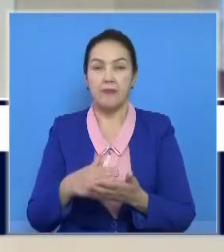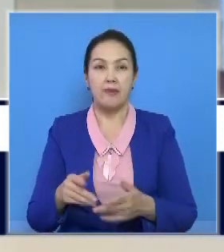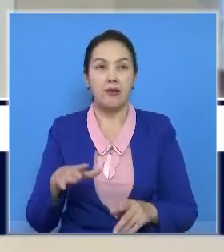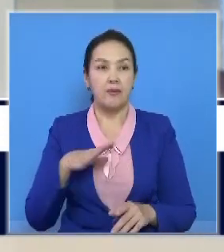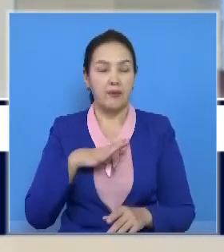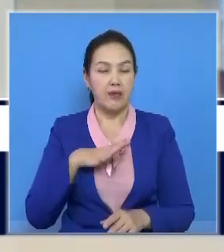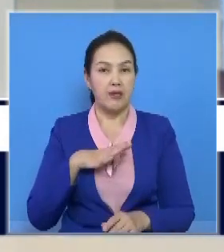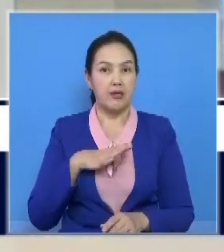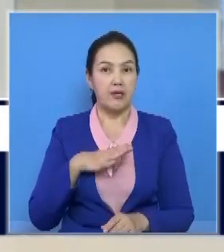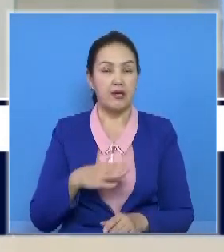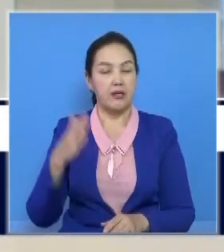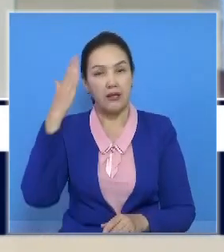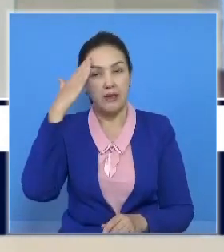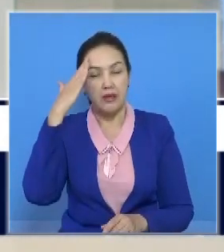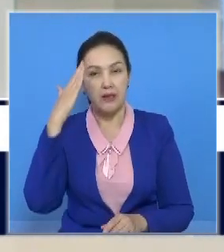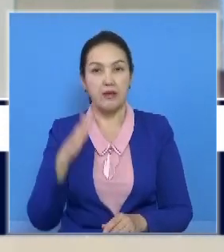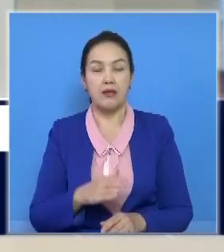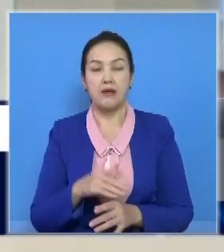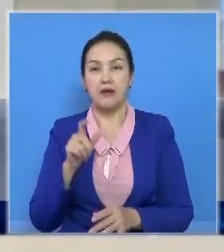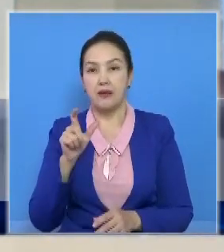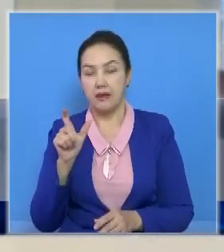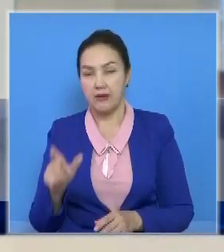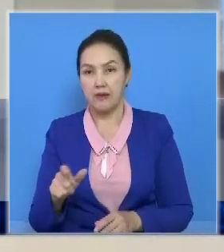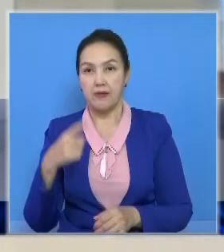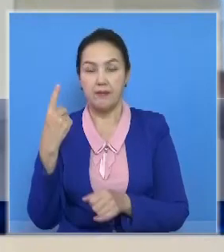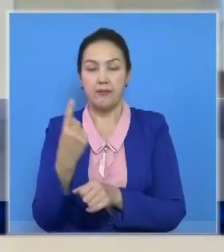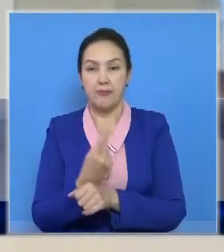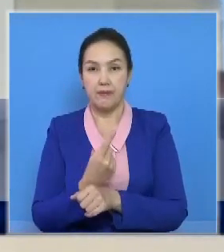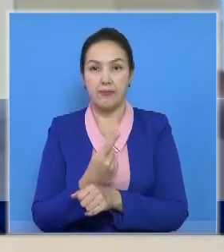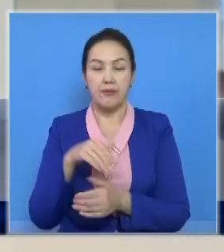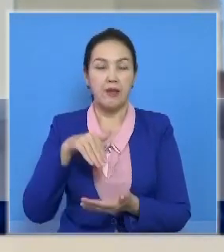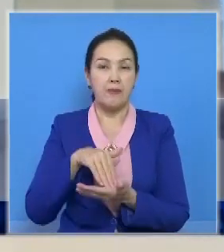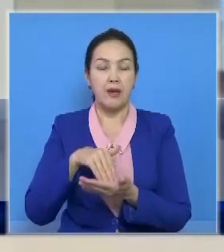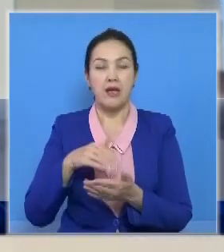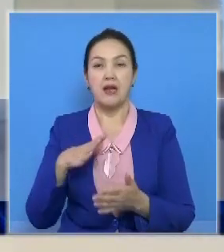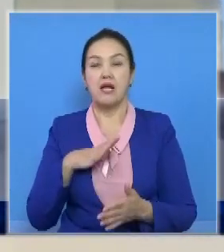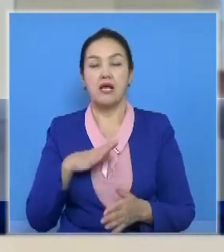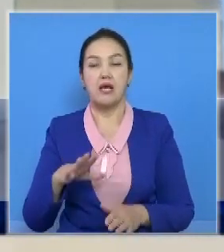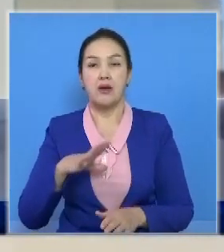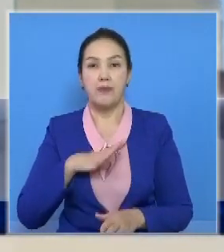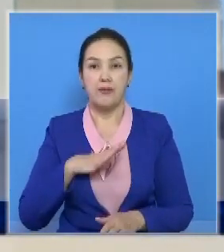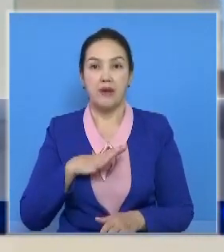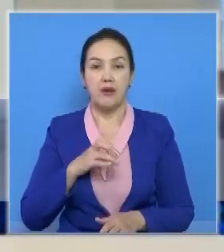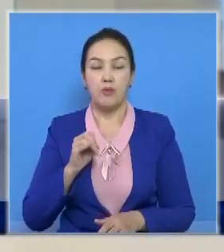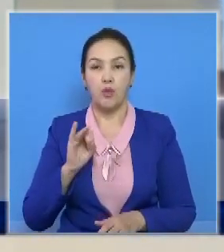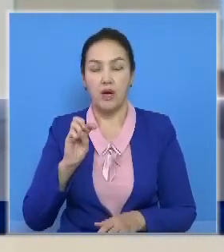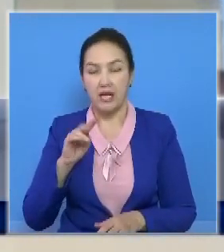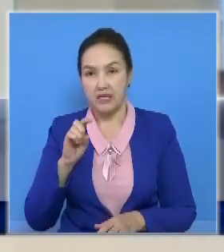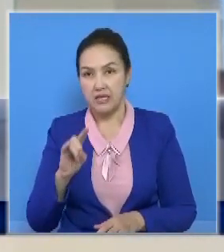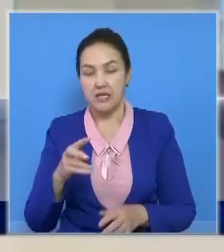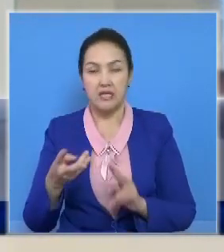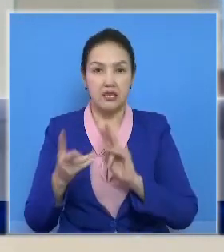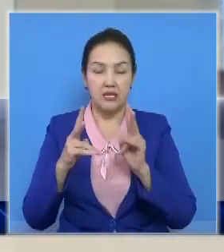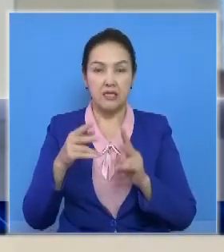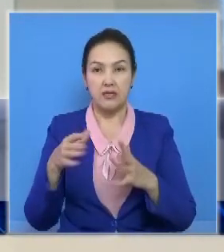настолько такая вот талантливая. Она первая балерина, которая встала на пуанты и танцевала с